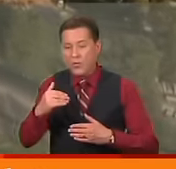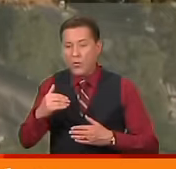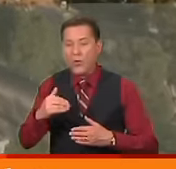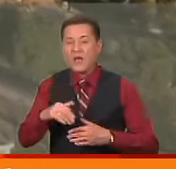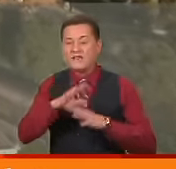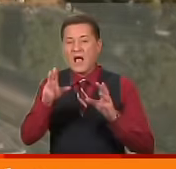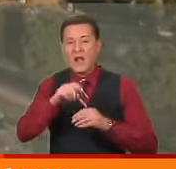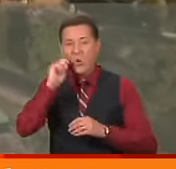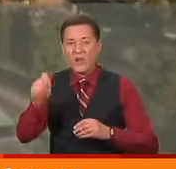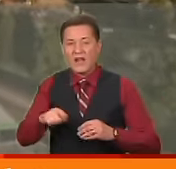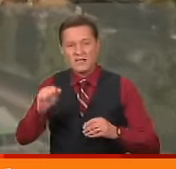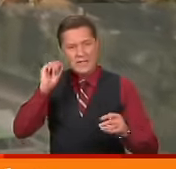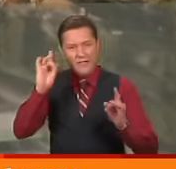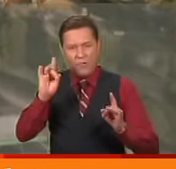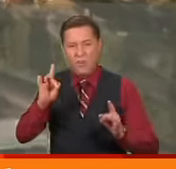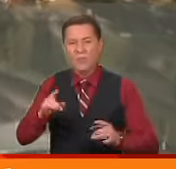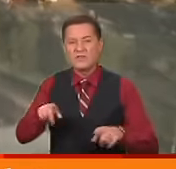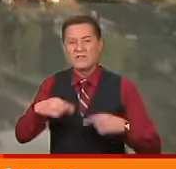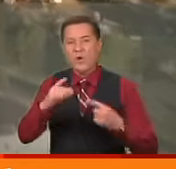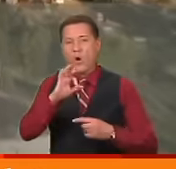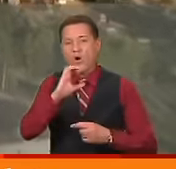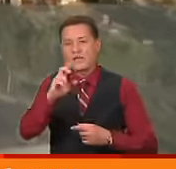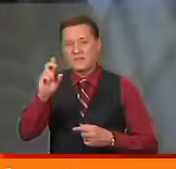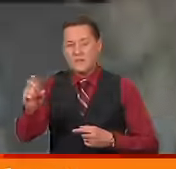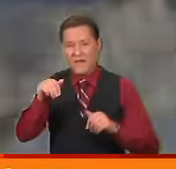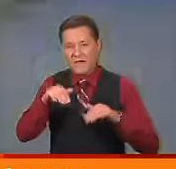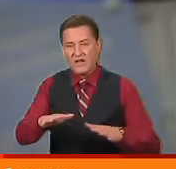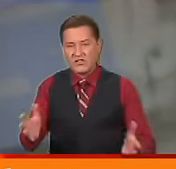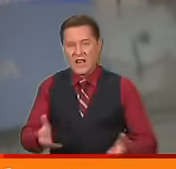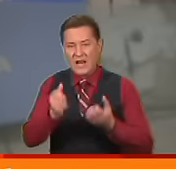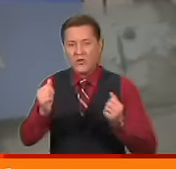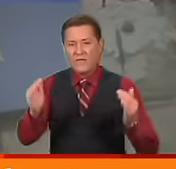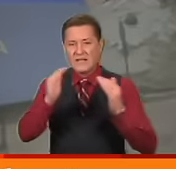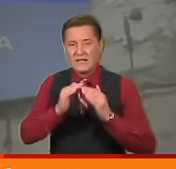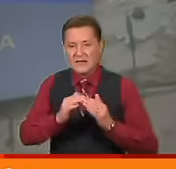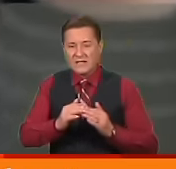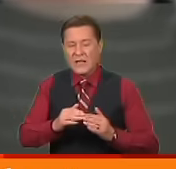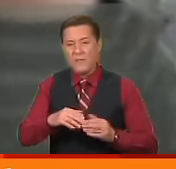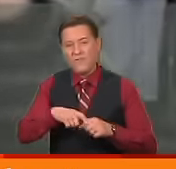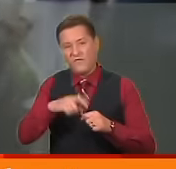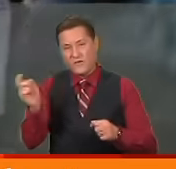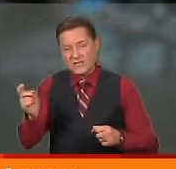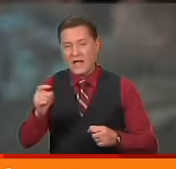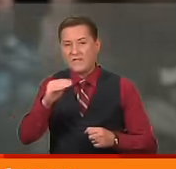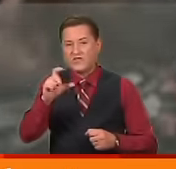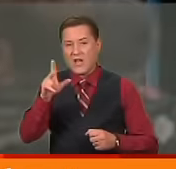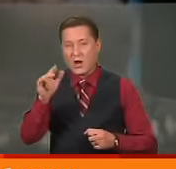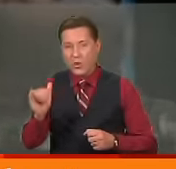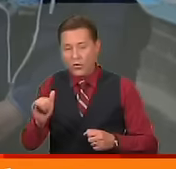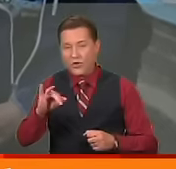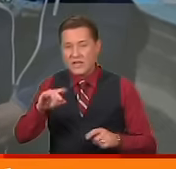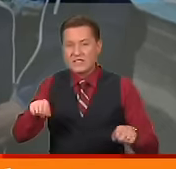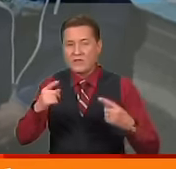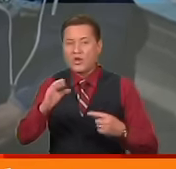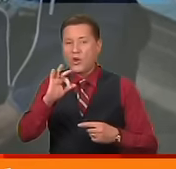загальноукраїнського буму створення ОСББ вирішила рятувати дім, вирвати з лещат безпорадного ЖЕКу і навести лад.